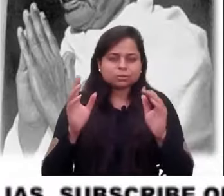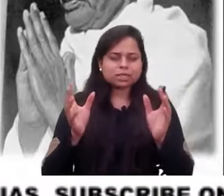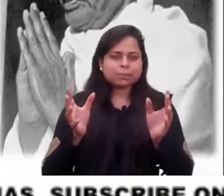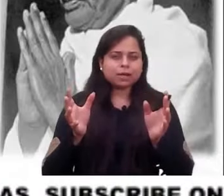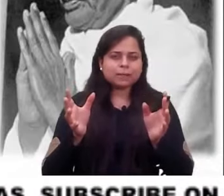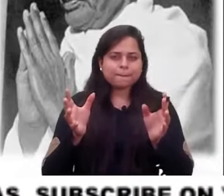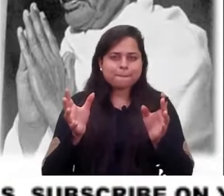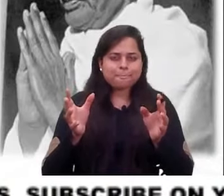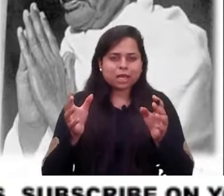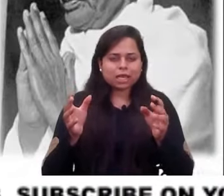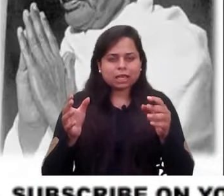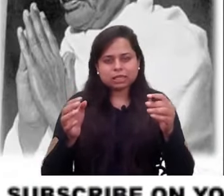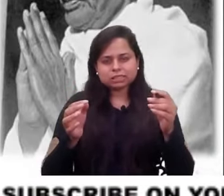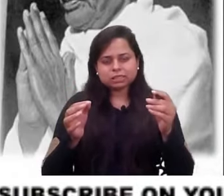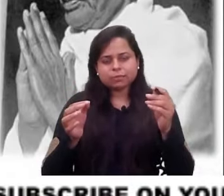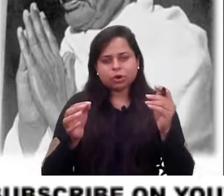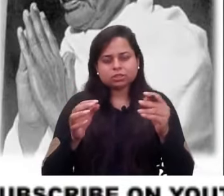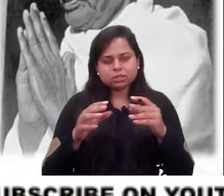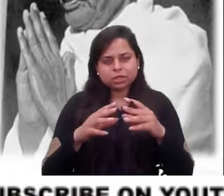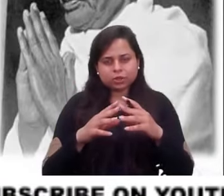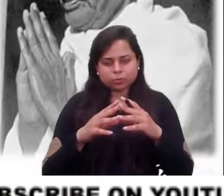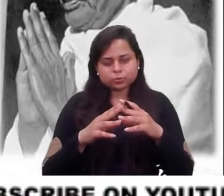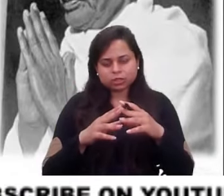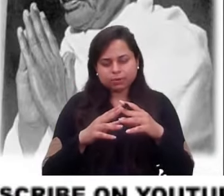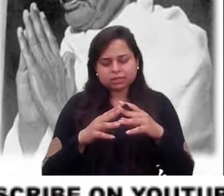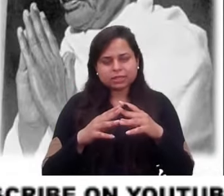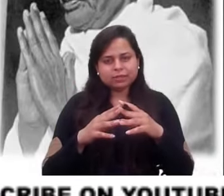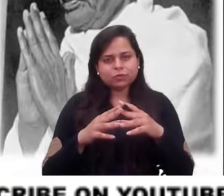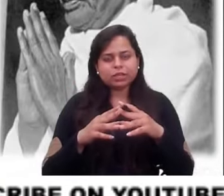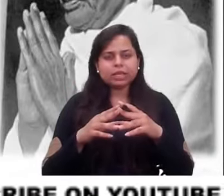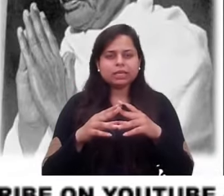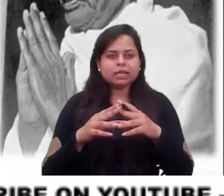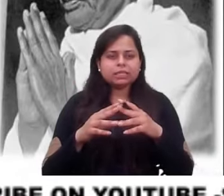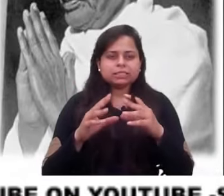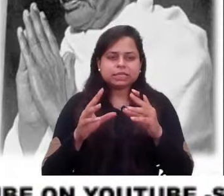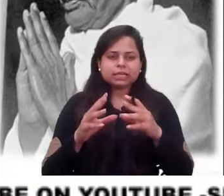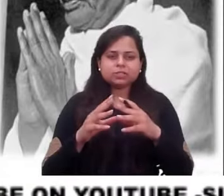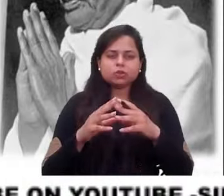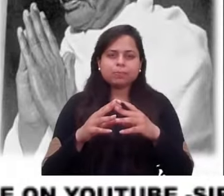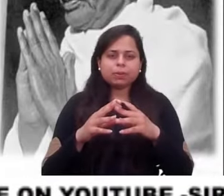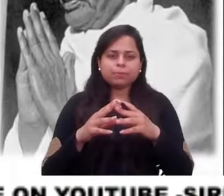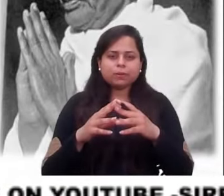थी बहुत ही खूबसूरत यह